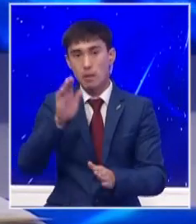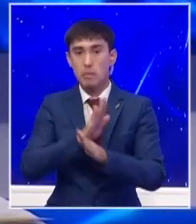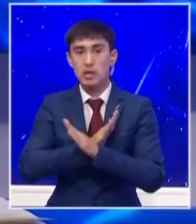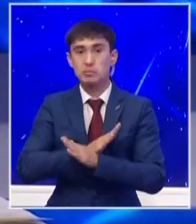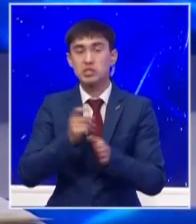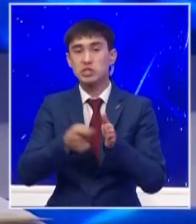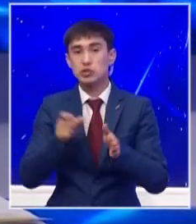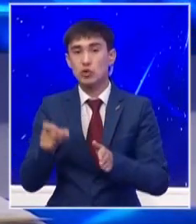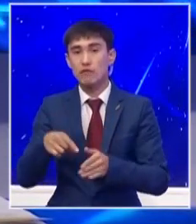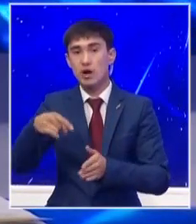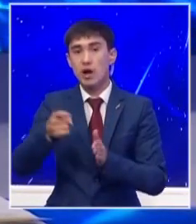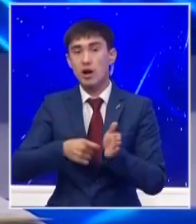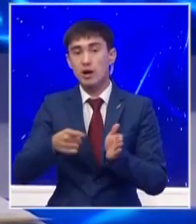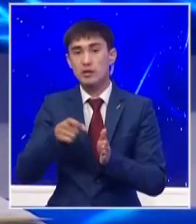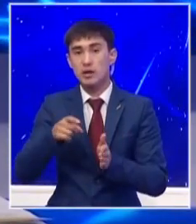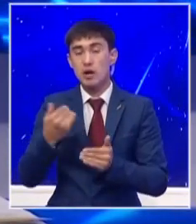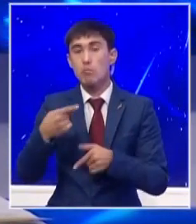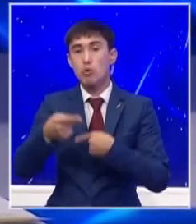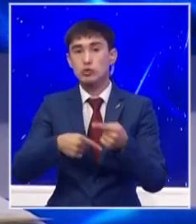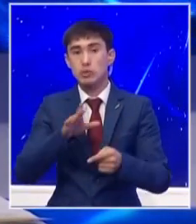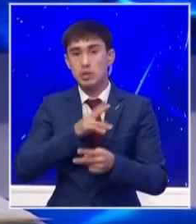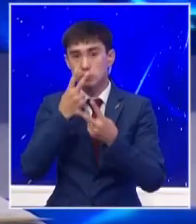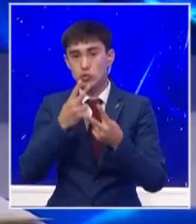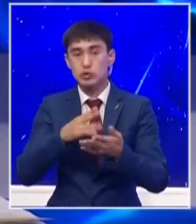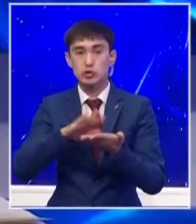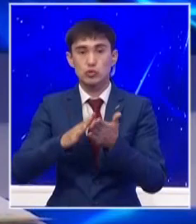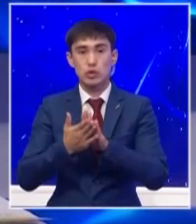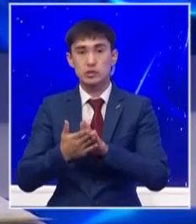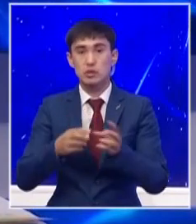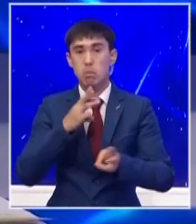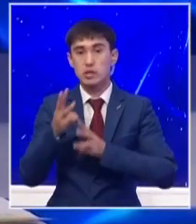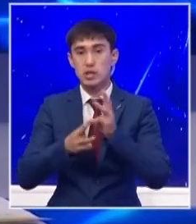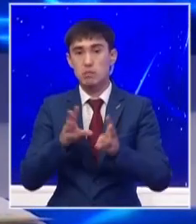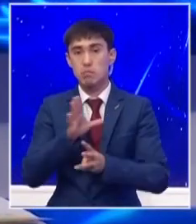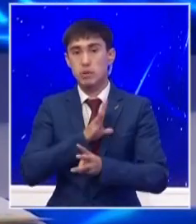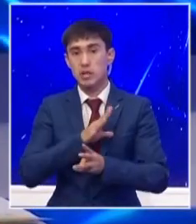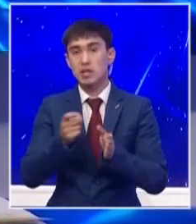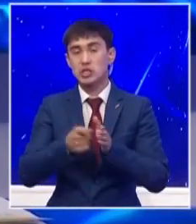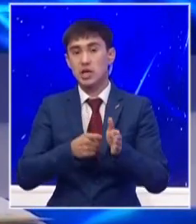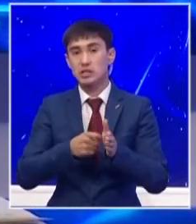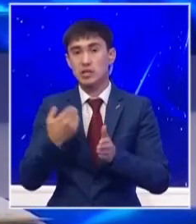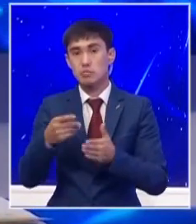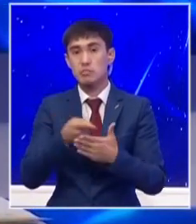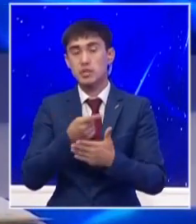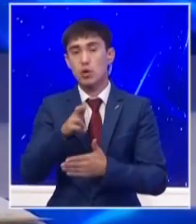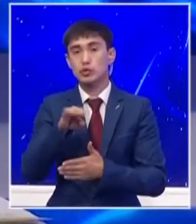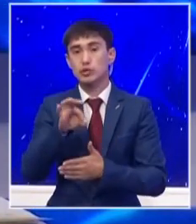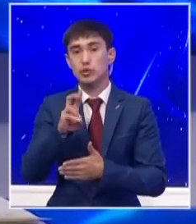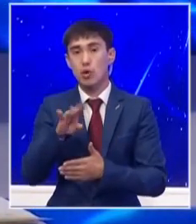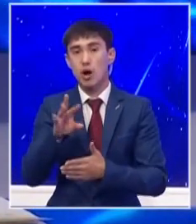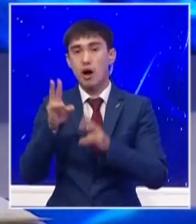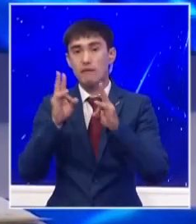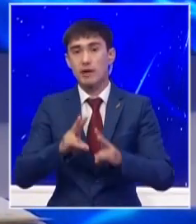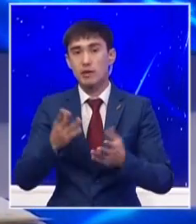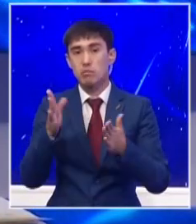память о погибших шахтерах в Караганде. Позже была рассмотрена ситуация с пожаром, произошедшим на шахте имени Костенко.